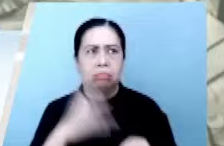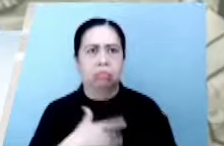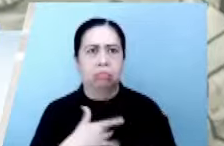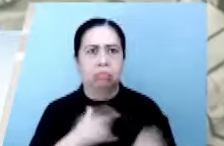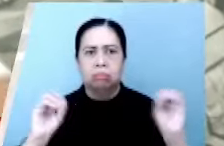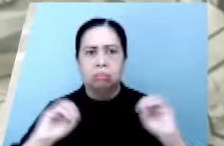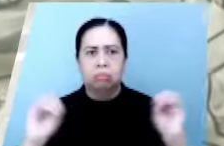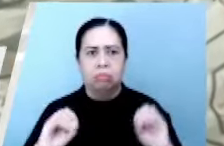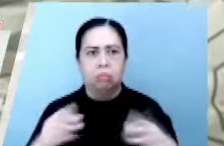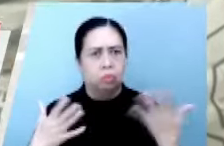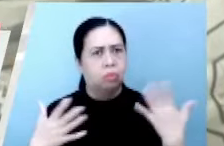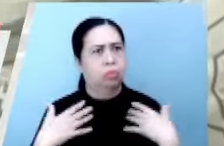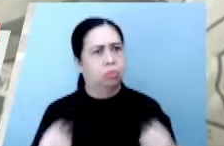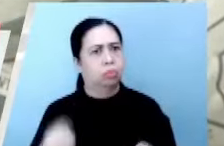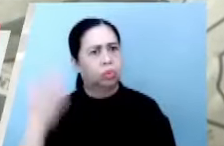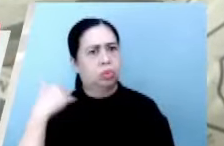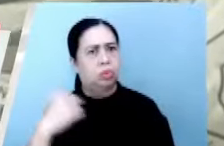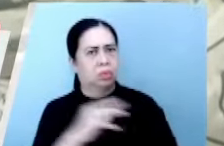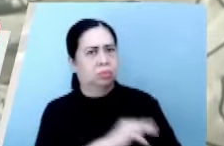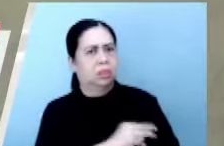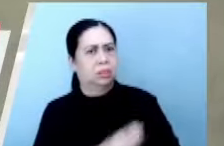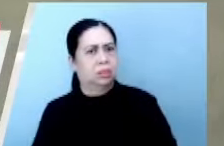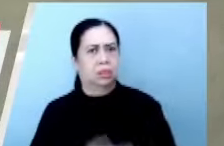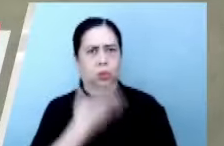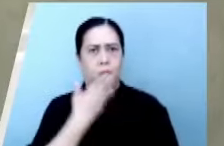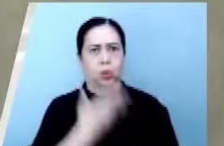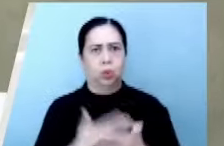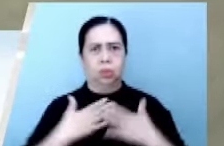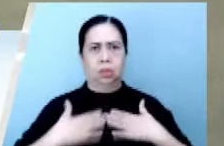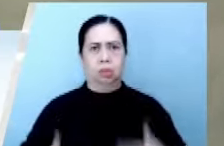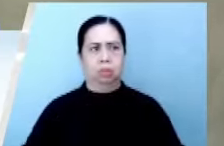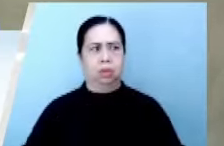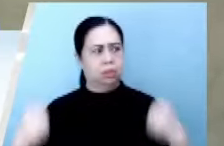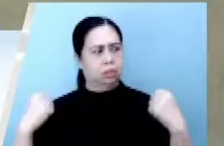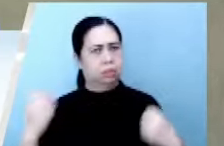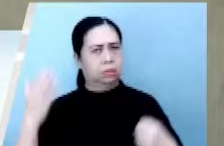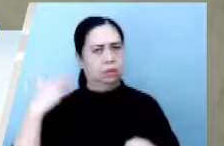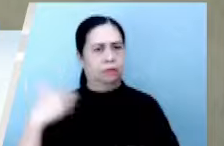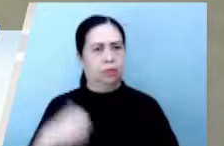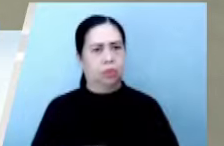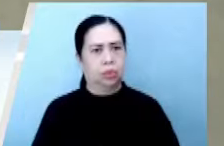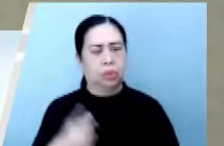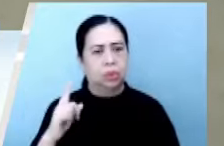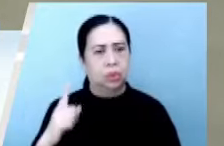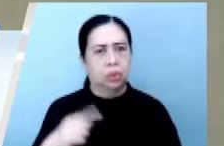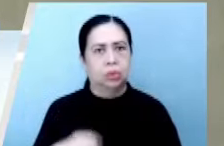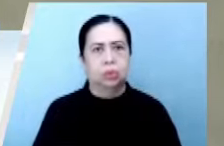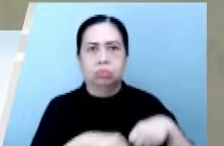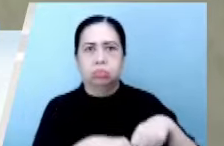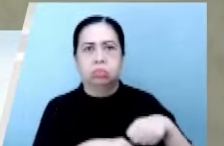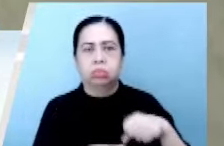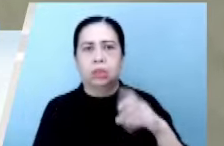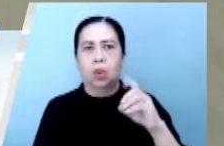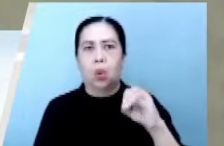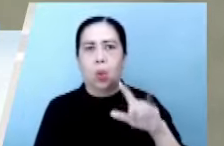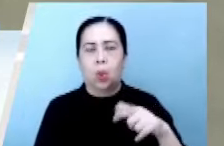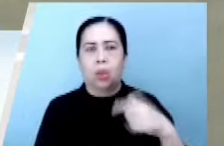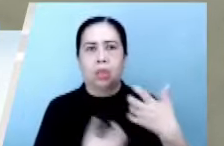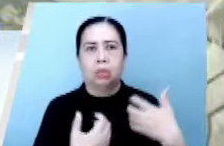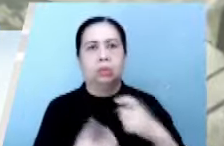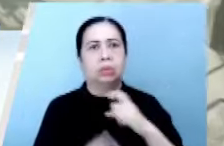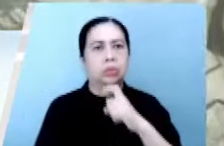kasi ano ako, muscle eh. Maganda katawan ko. Kasi sa ano ako, sa oil field ako, drilling eh. Yung bakal band din tinatrabaho